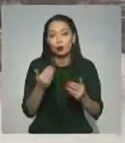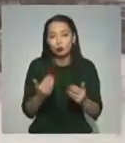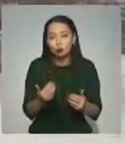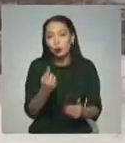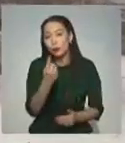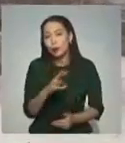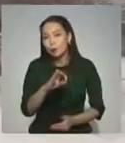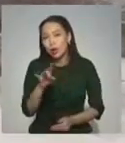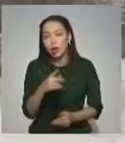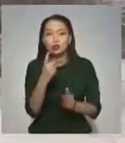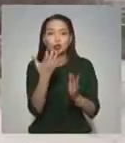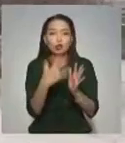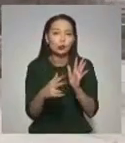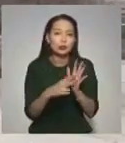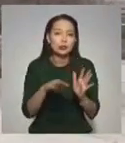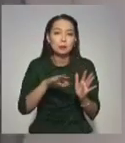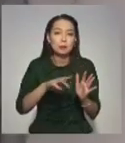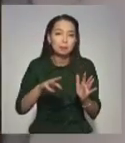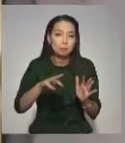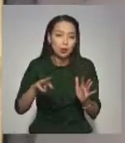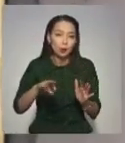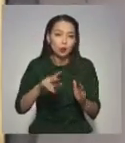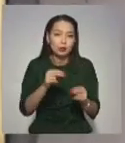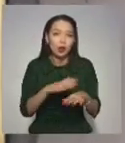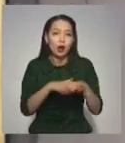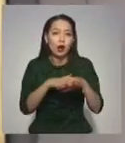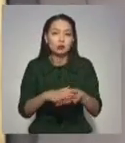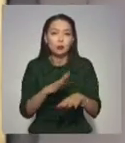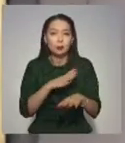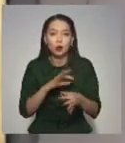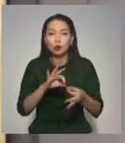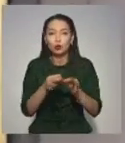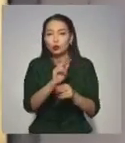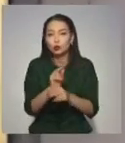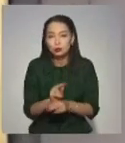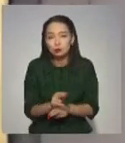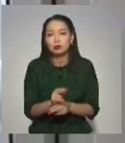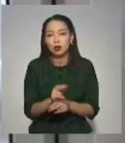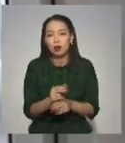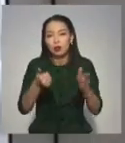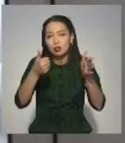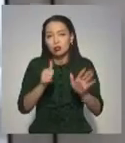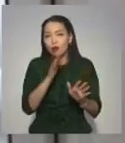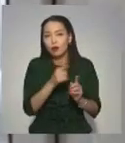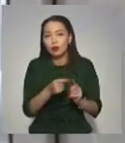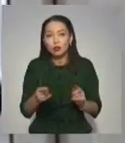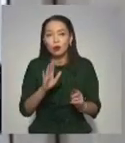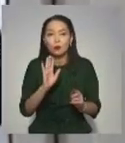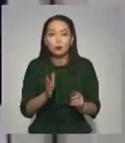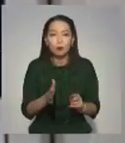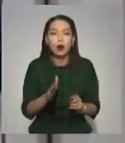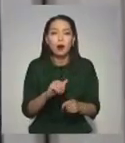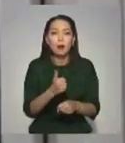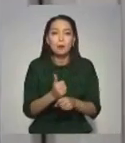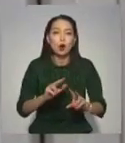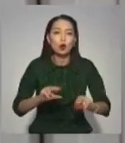миллиард 158 миллион теңге қаржы бөлінген. Күрделі жөндеу жарты жыл уақыт алады. Аймақтың бас ұстазының айтуынша, бұл